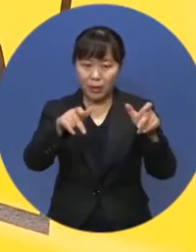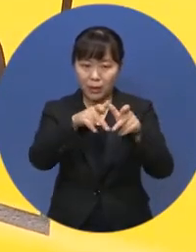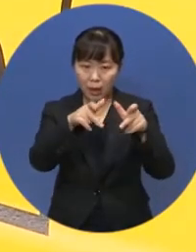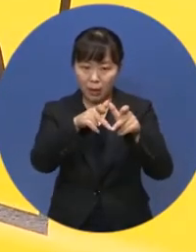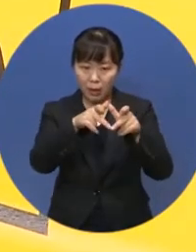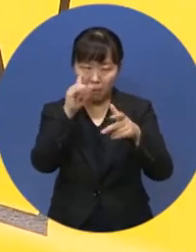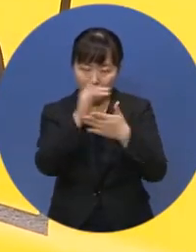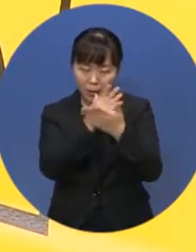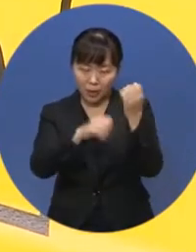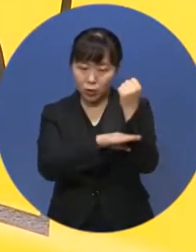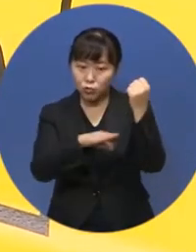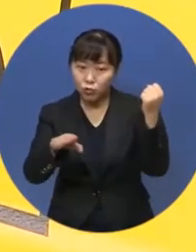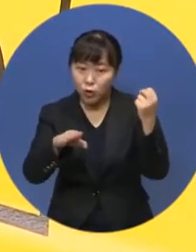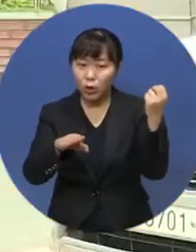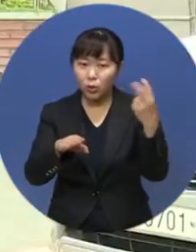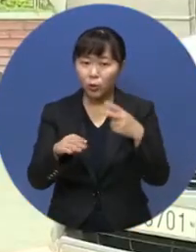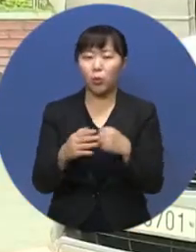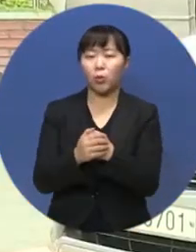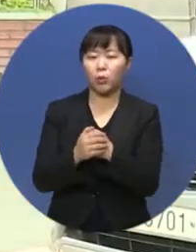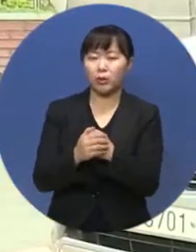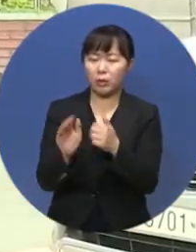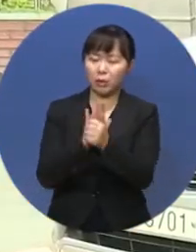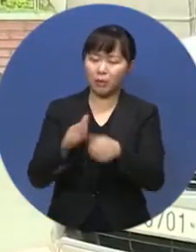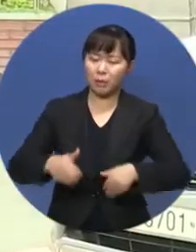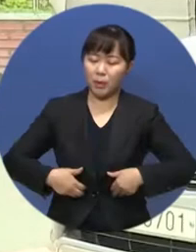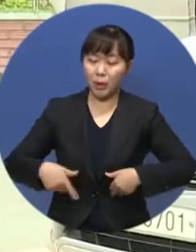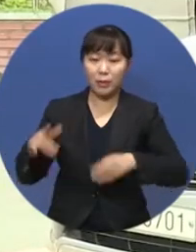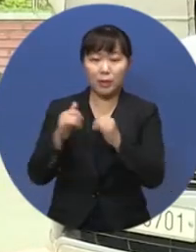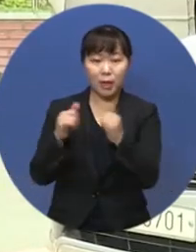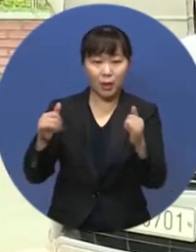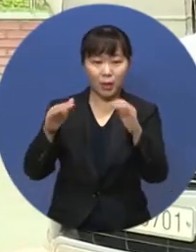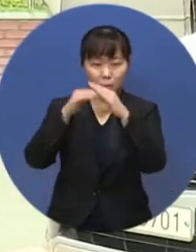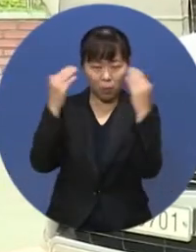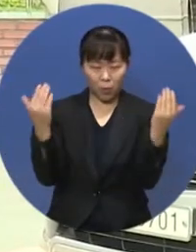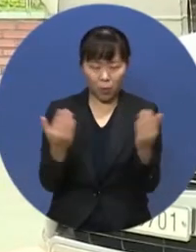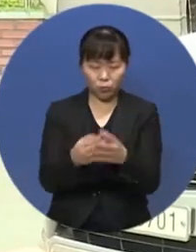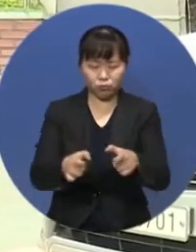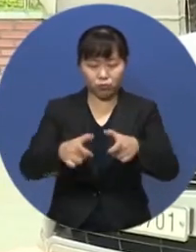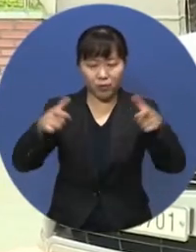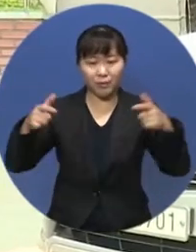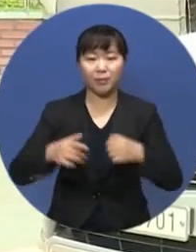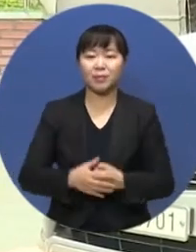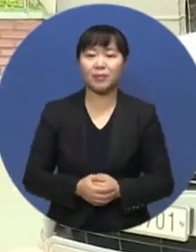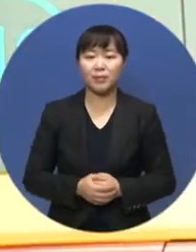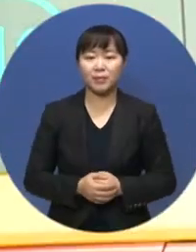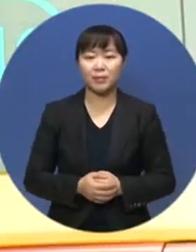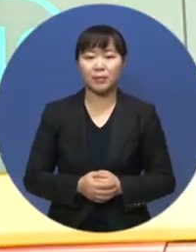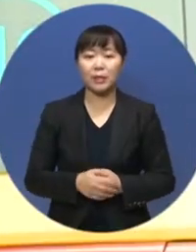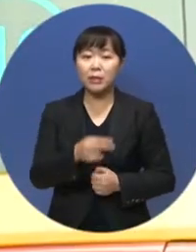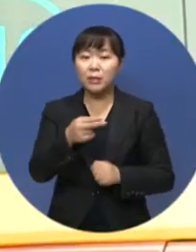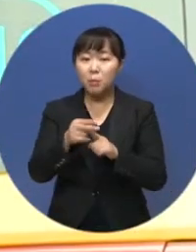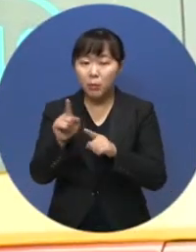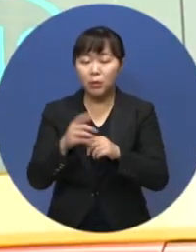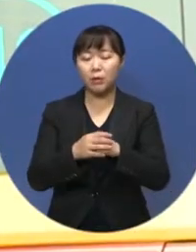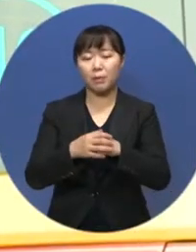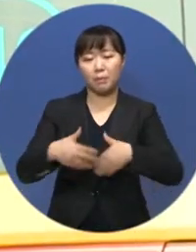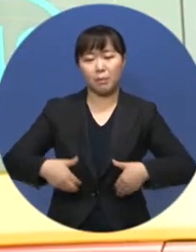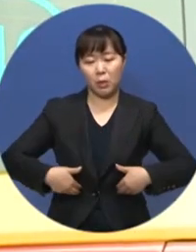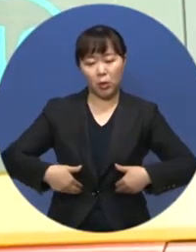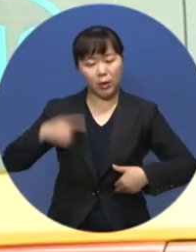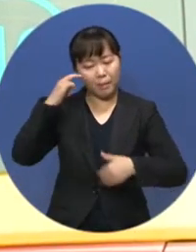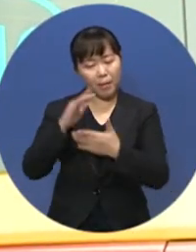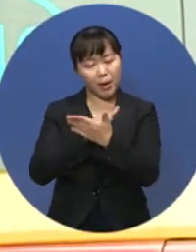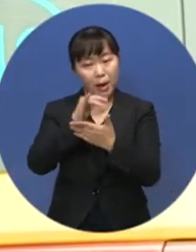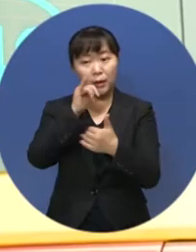대상자를 비롯해 서비스 필요도 가 높은 대상자 까지 대상이 확대됩니다 즉 서비스가 필요하다고